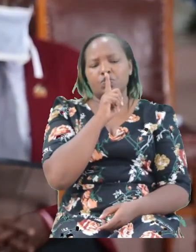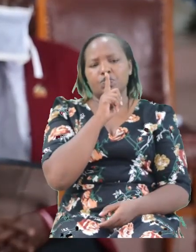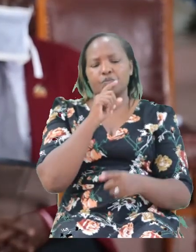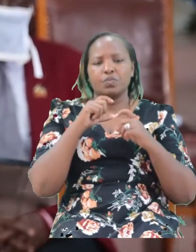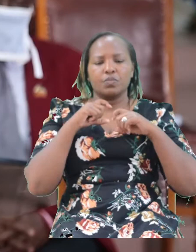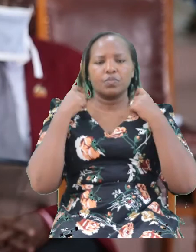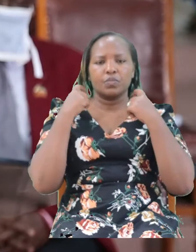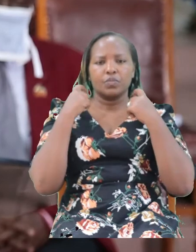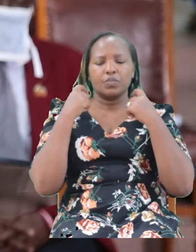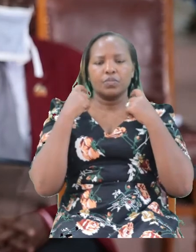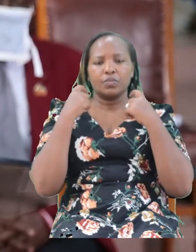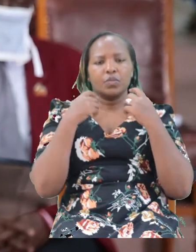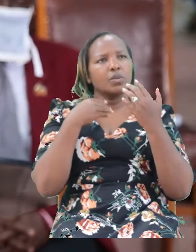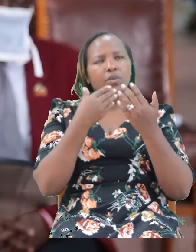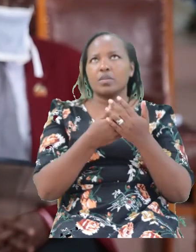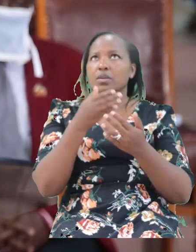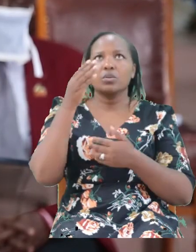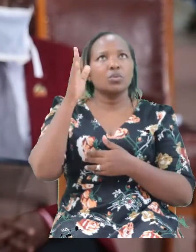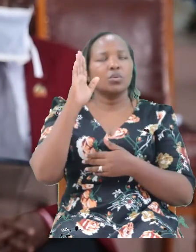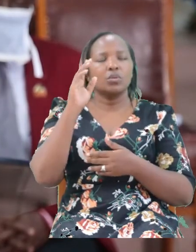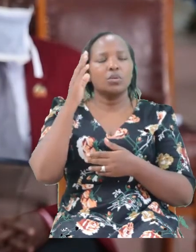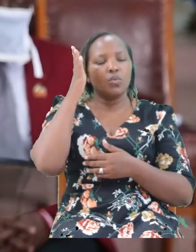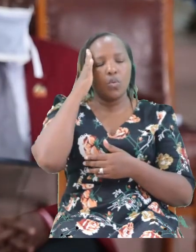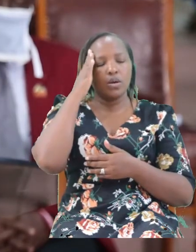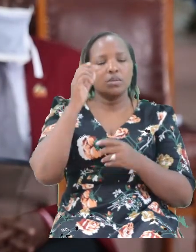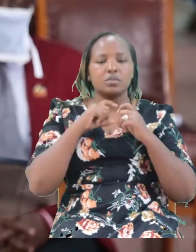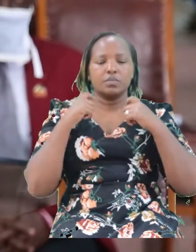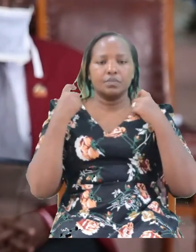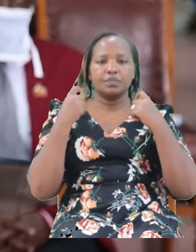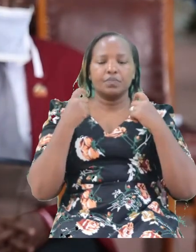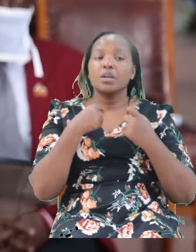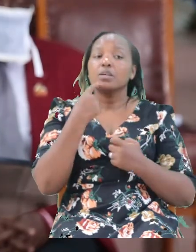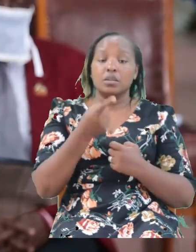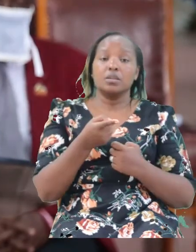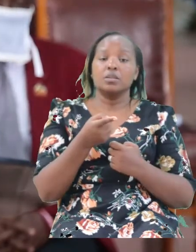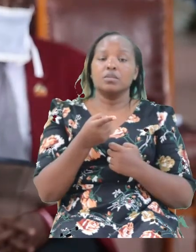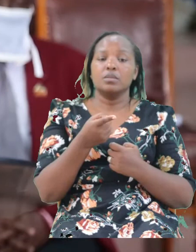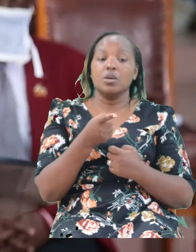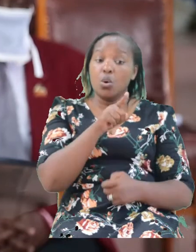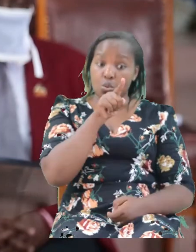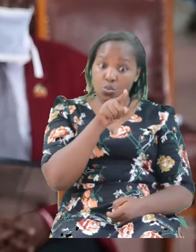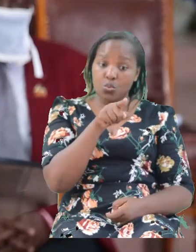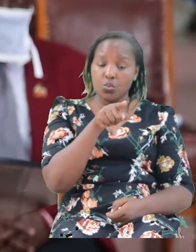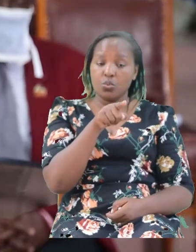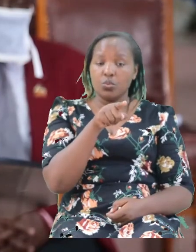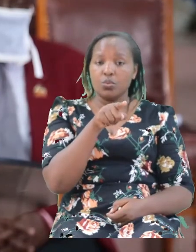Mchungaji, twashukuru kwa alikuwa amepewa hekima, akamwambia,